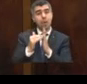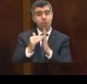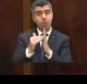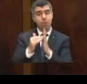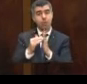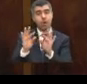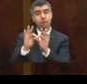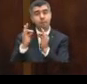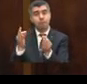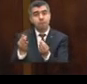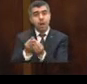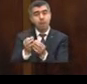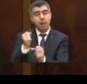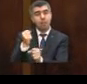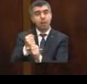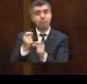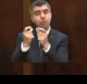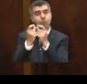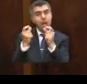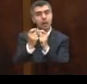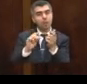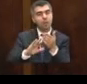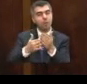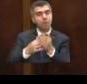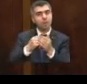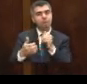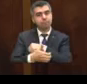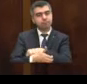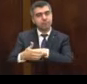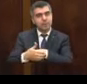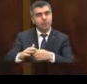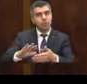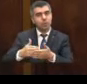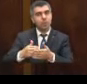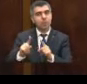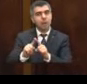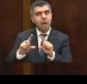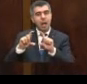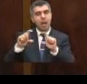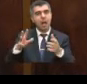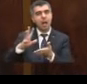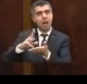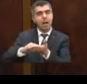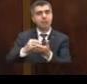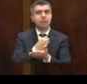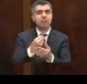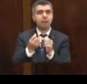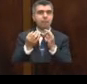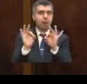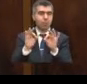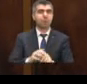الأسر العاملة في القطاع الغير مهيكل، والاهتمام بوضعية الفئات الهشة لنظام الراميد، و7 مليارات